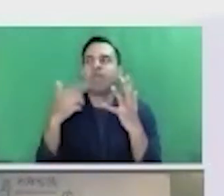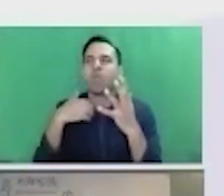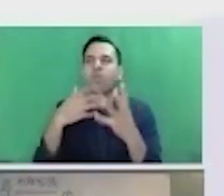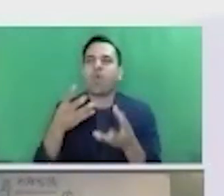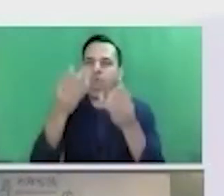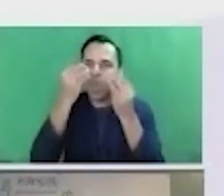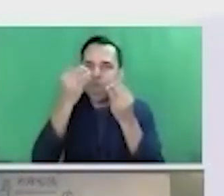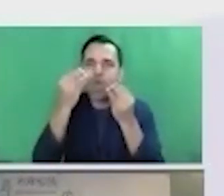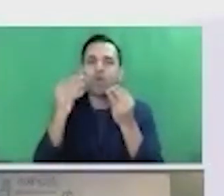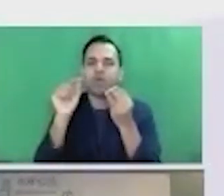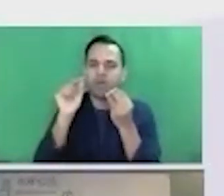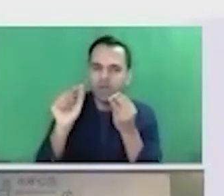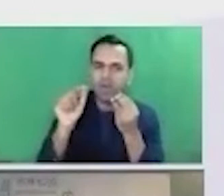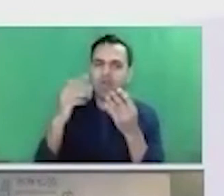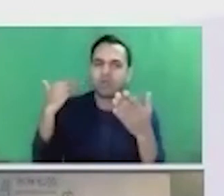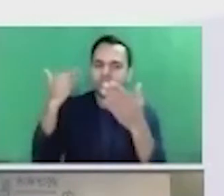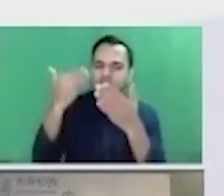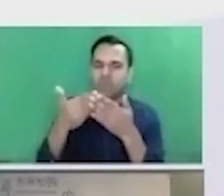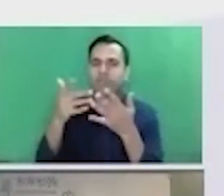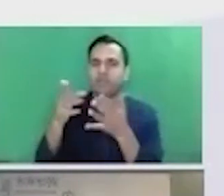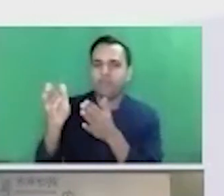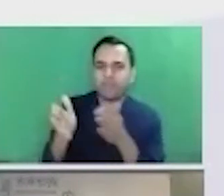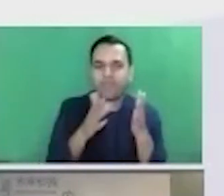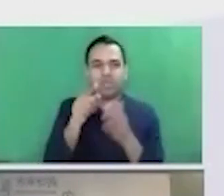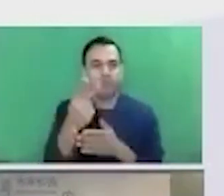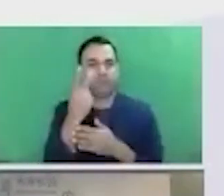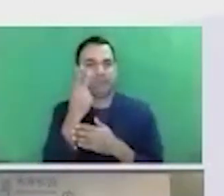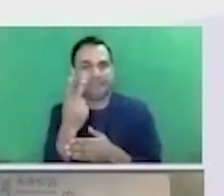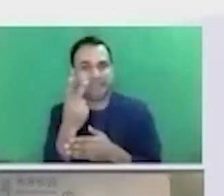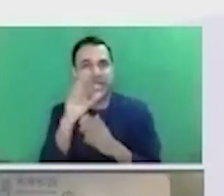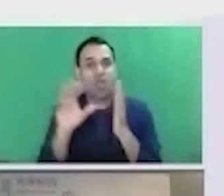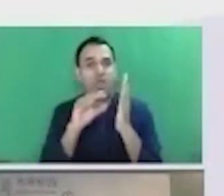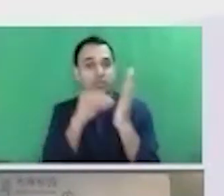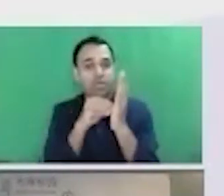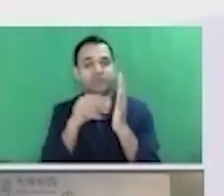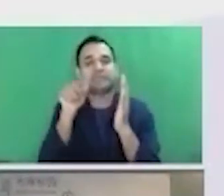الآراء التي حماية البيئة والتنوع